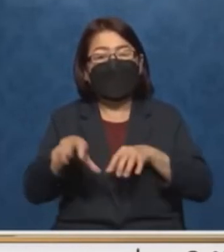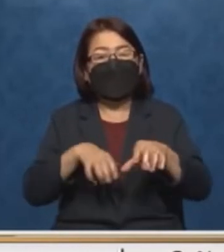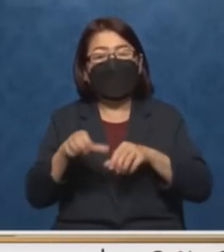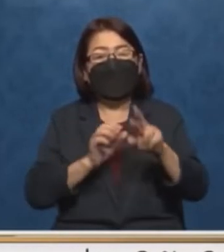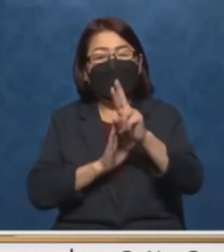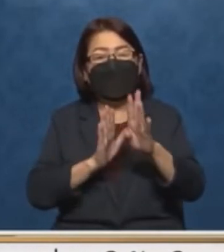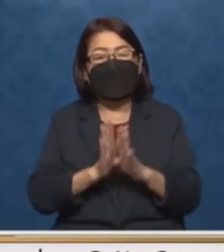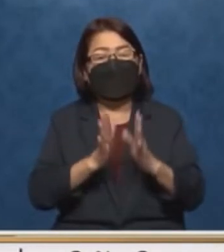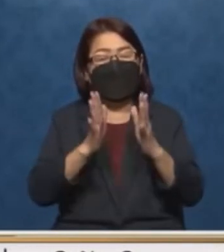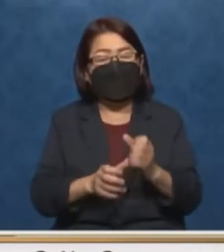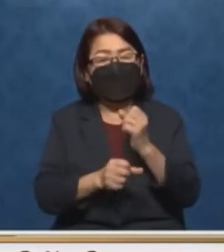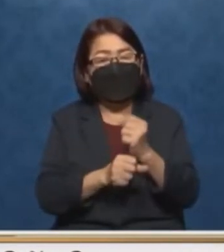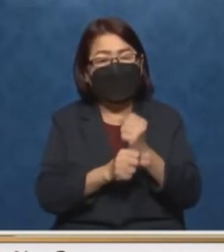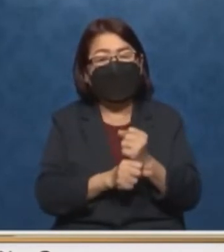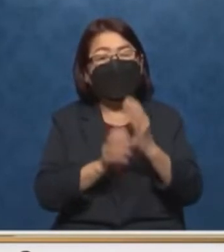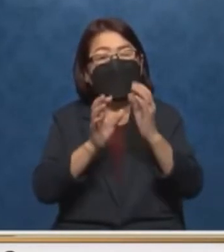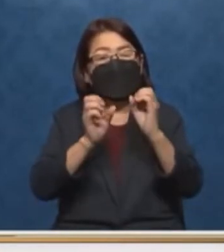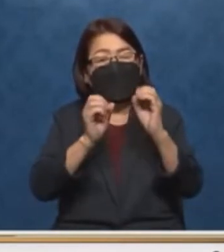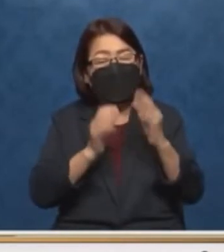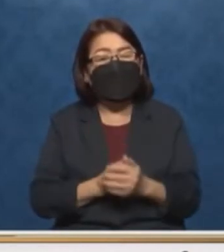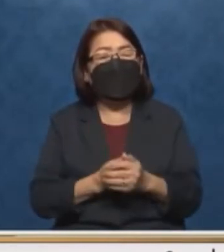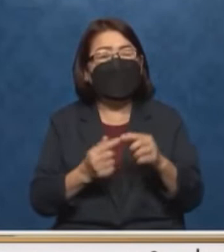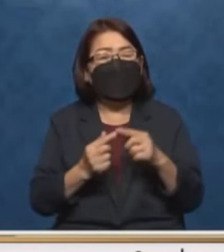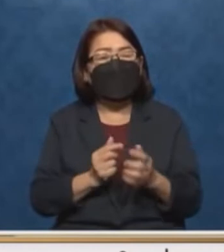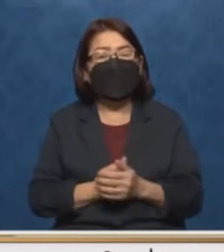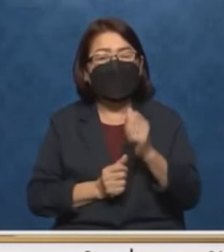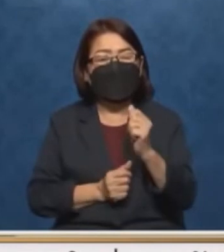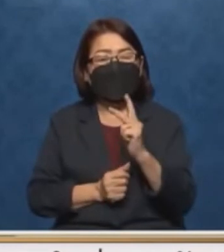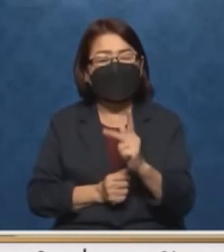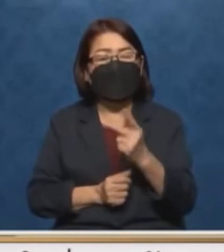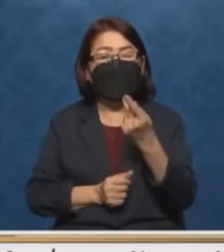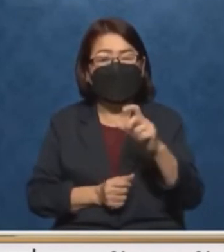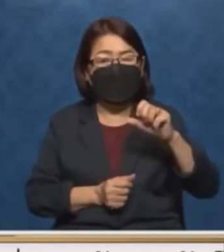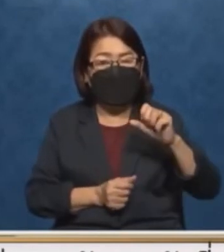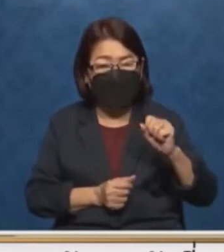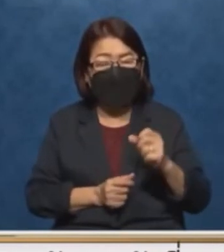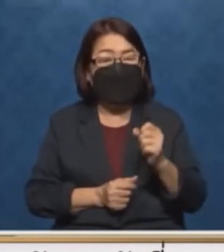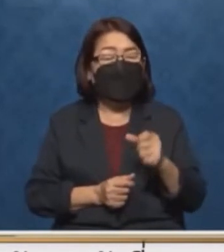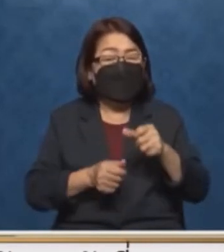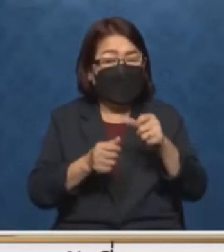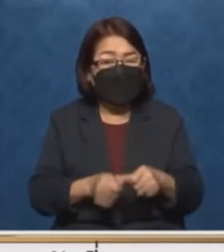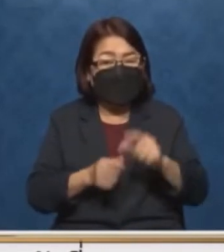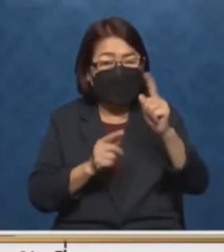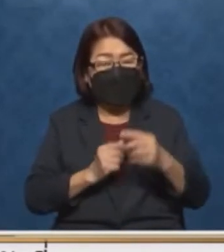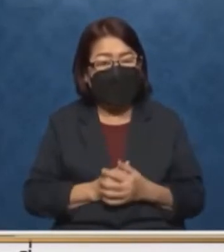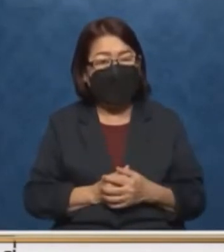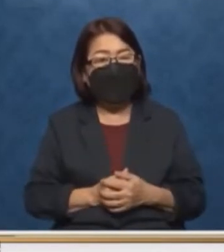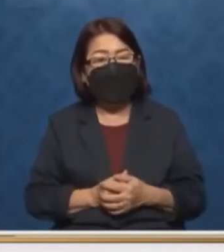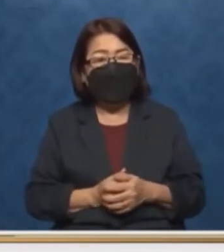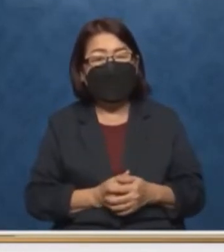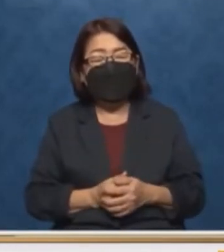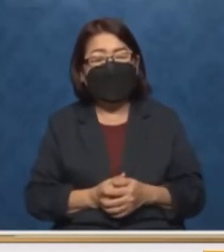ข้าราชการครูและบุคลากรทางการศึกษาผ่านอ.ก.ค.ศ.เขตพื้นที่ทั้งเขตพื้นที่ประถมศึกษา